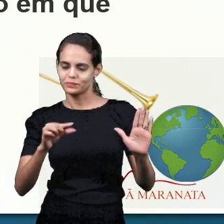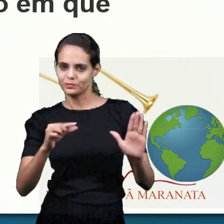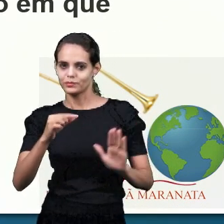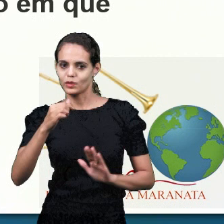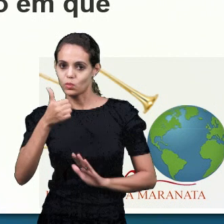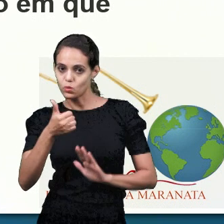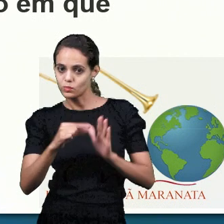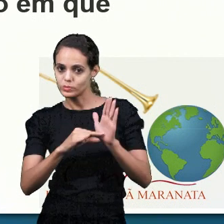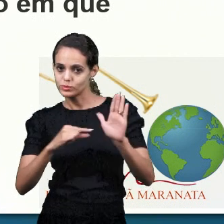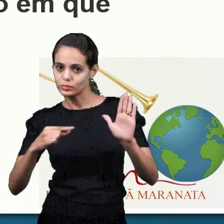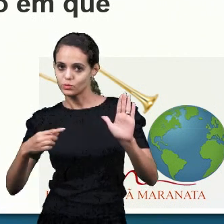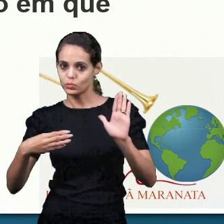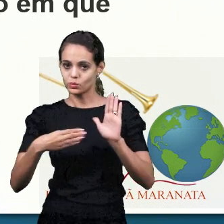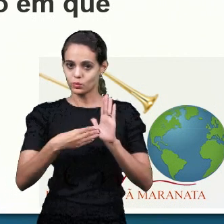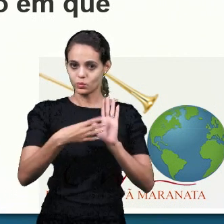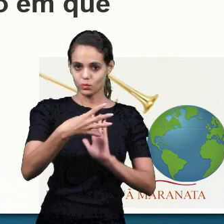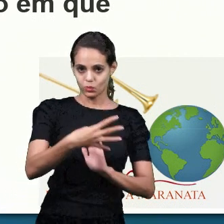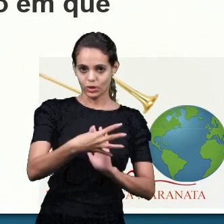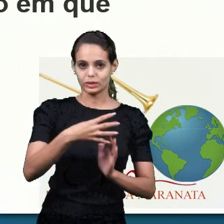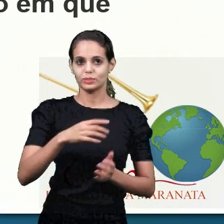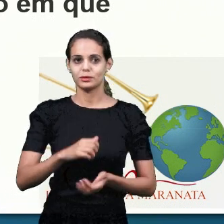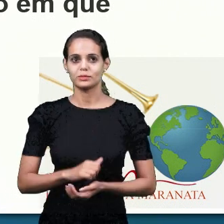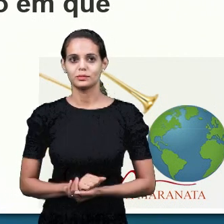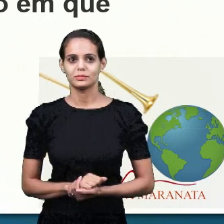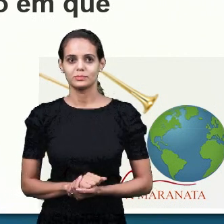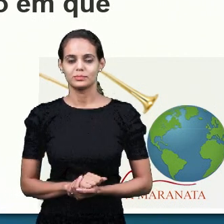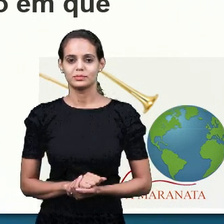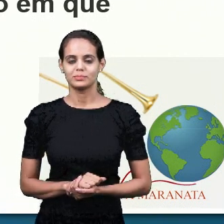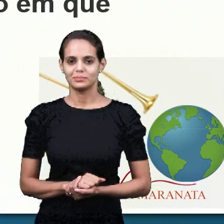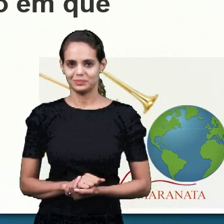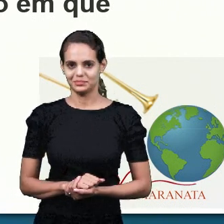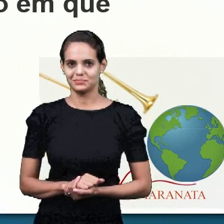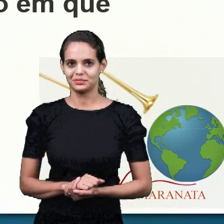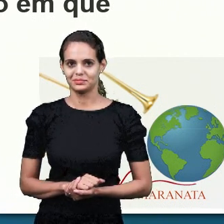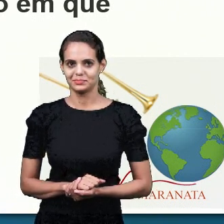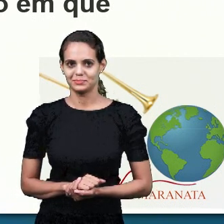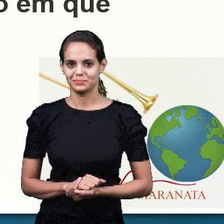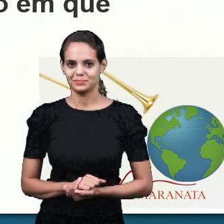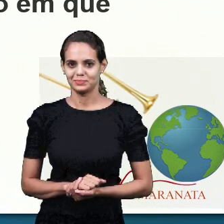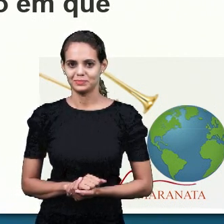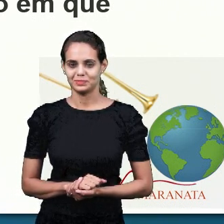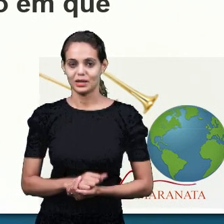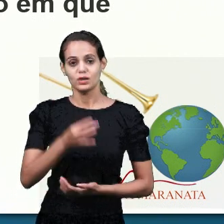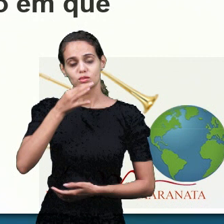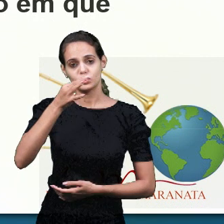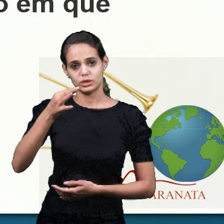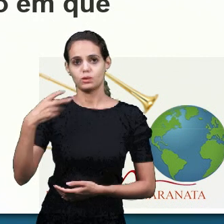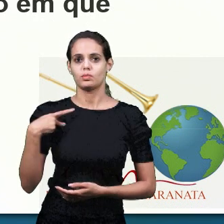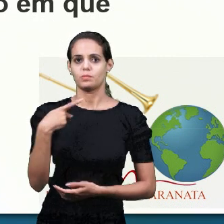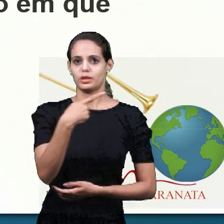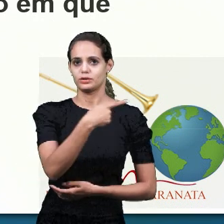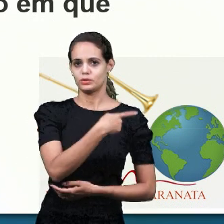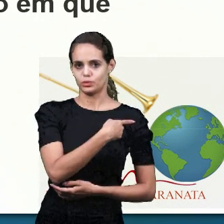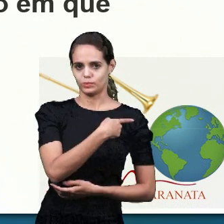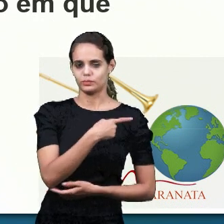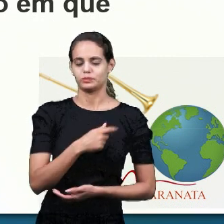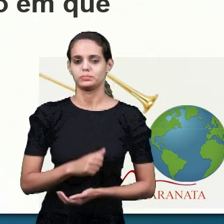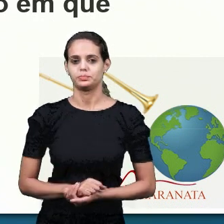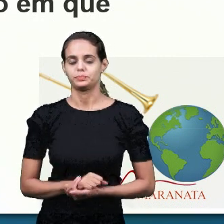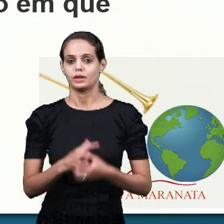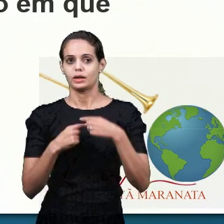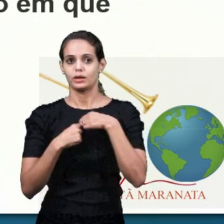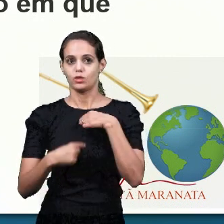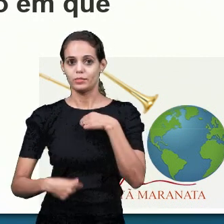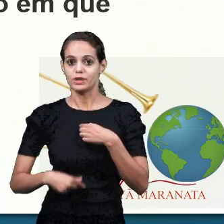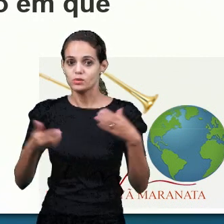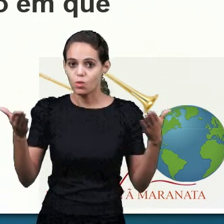pour les pasteurs et ouvriers. Les pasteurs et ouvriers, suggestion des messages. Attention, ce n'est pas pour le culte de